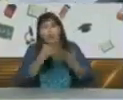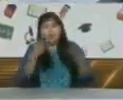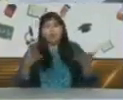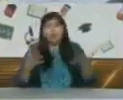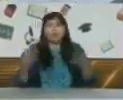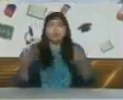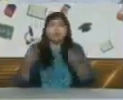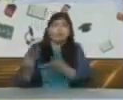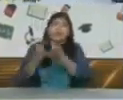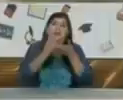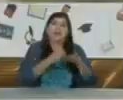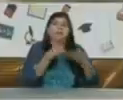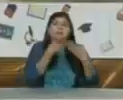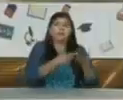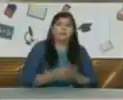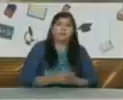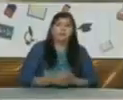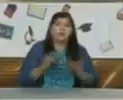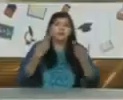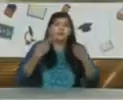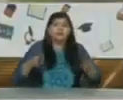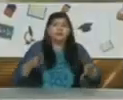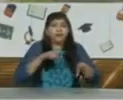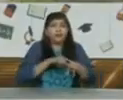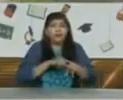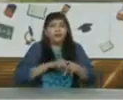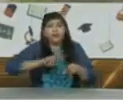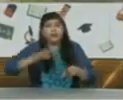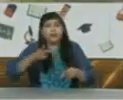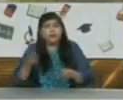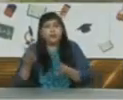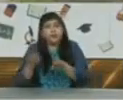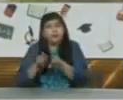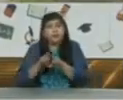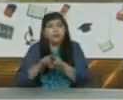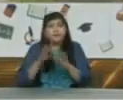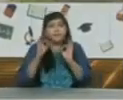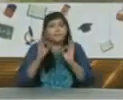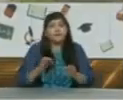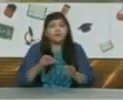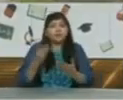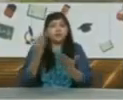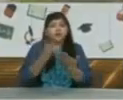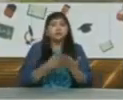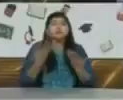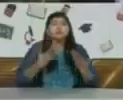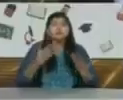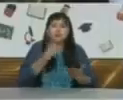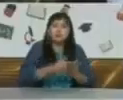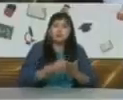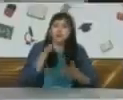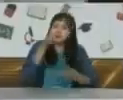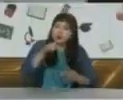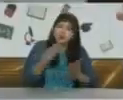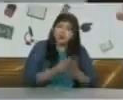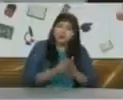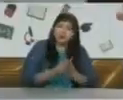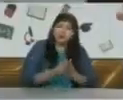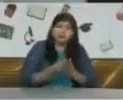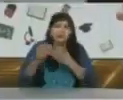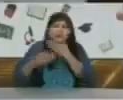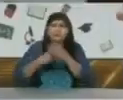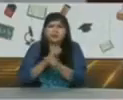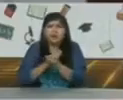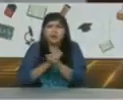प्रभाव होता है। फ्री टाइम का एक और बेस्ट यूज हो सकता है कि आप कुछ गतिविधियों